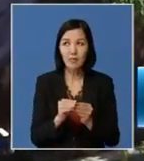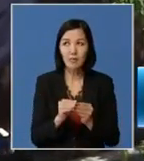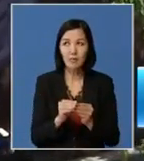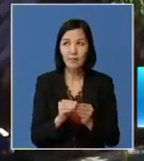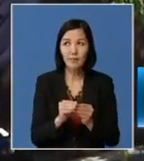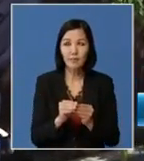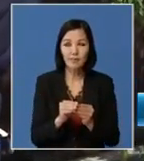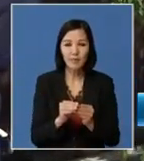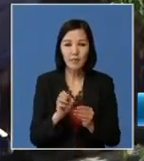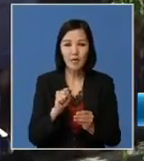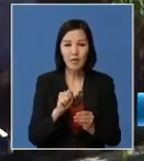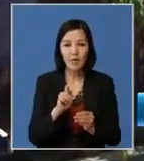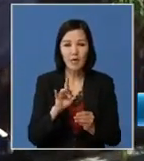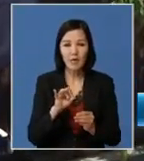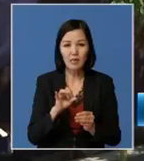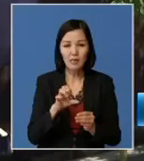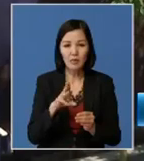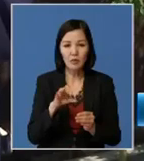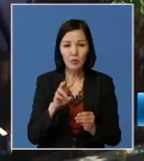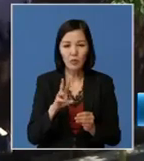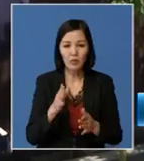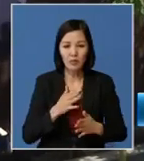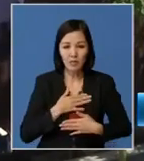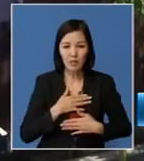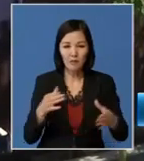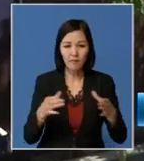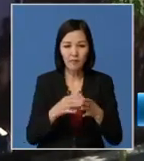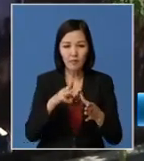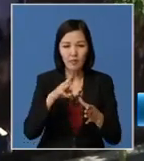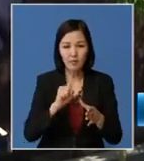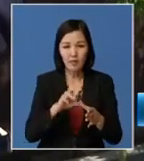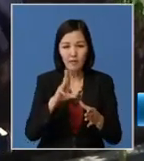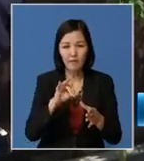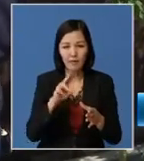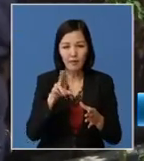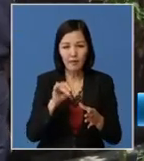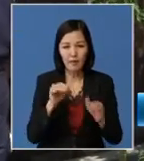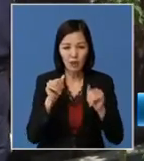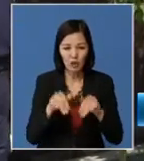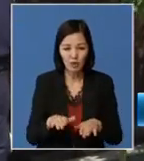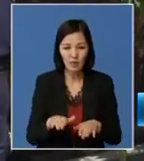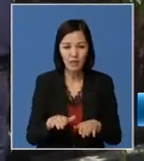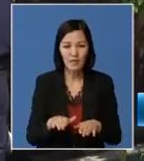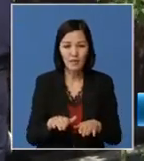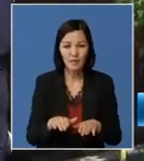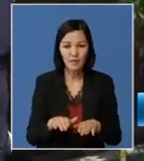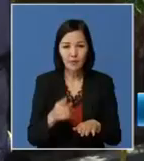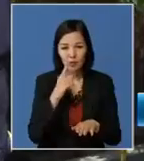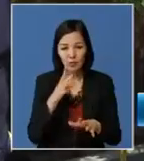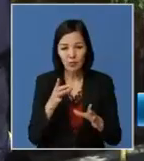фирмой «Аристон», наша фирма «Таведи», вот, решили ко Дню